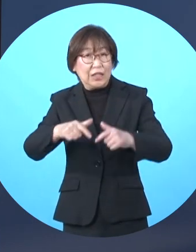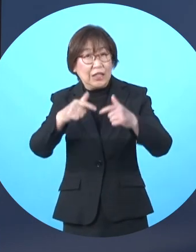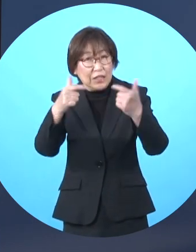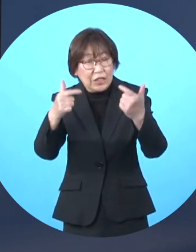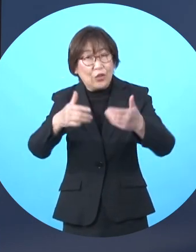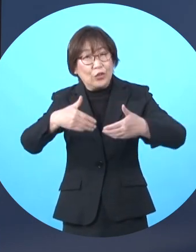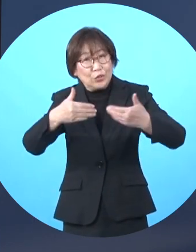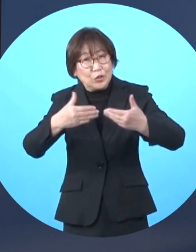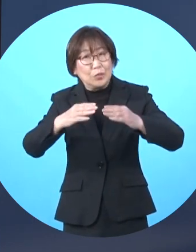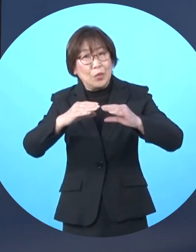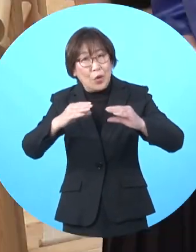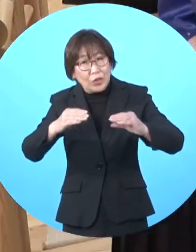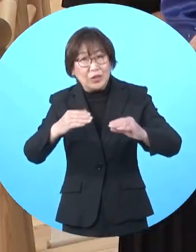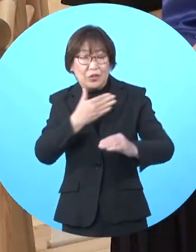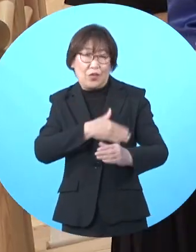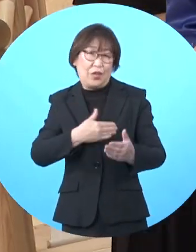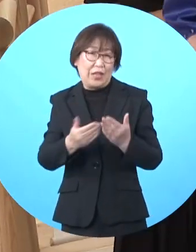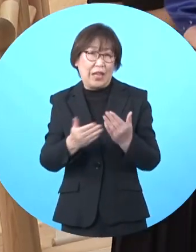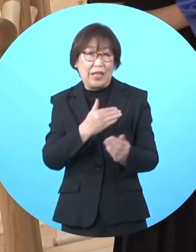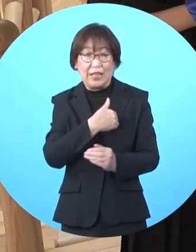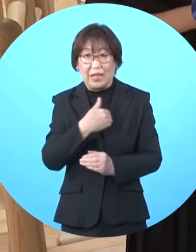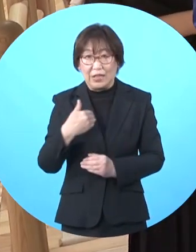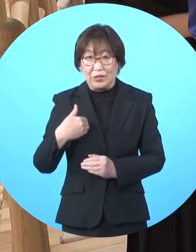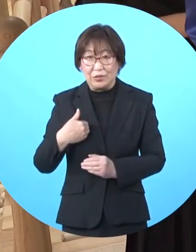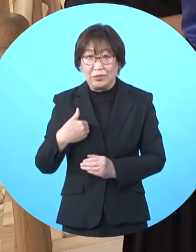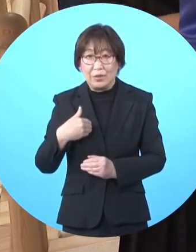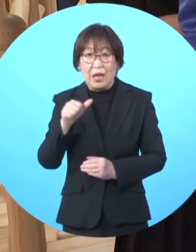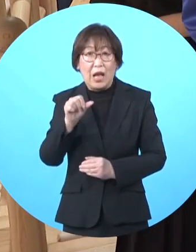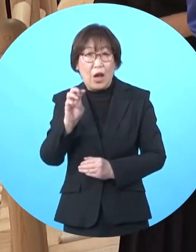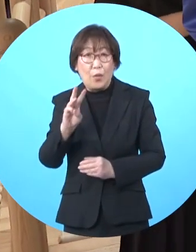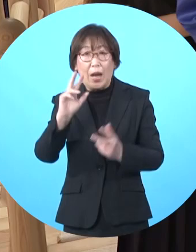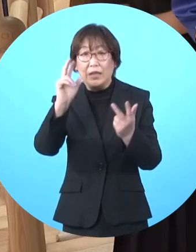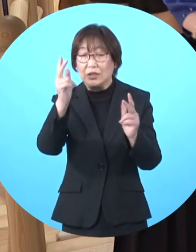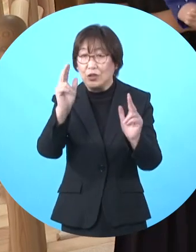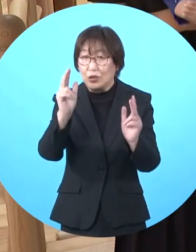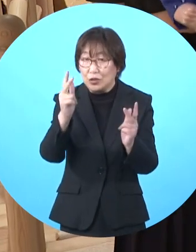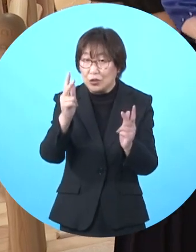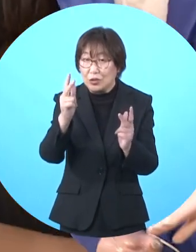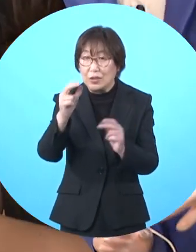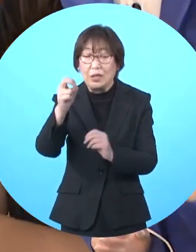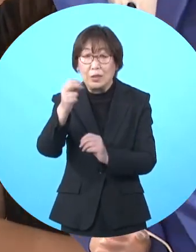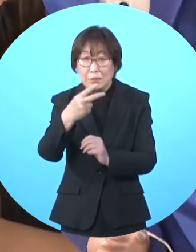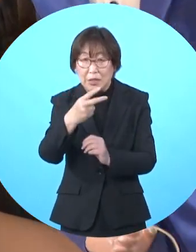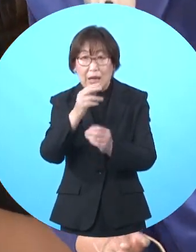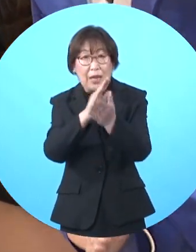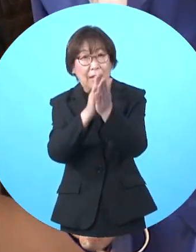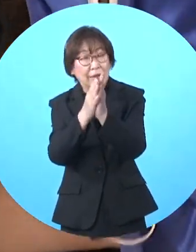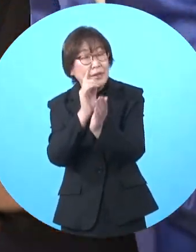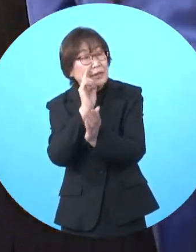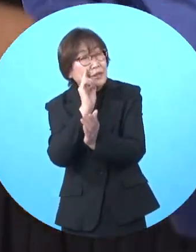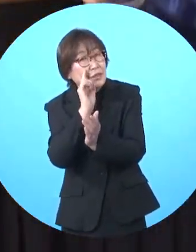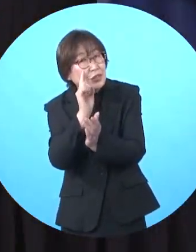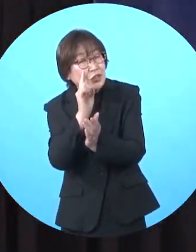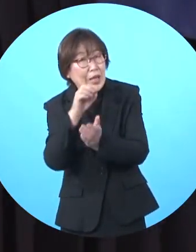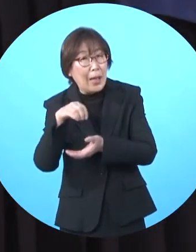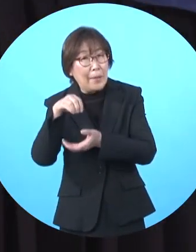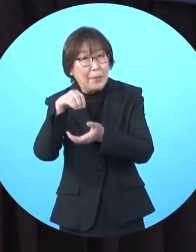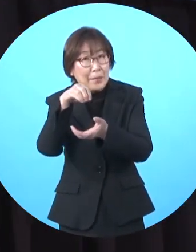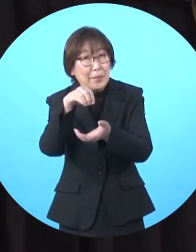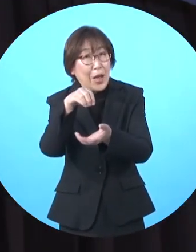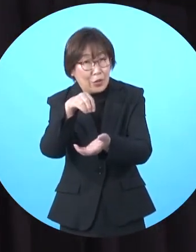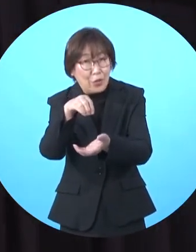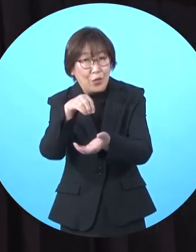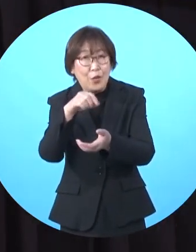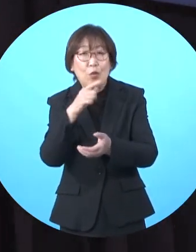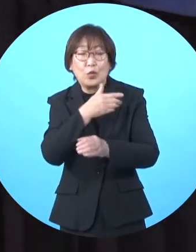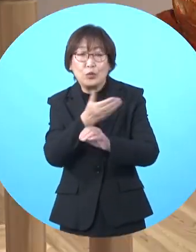を体感をいただける阿波人形浄瑠璃、あるいは遊山箱、徳島の木の文化も次世代